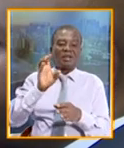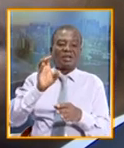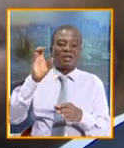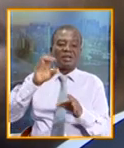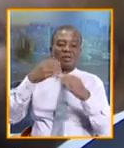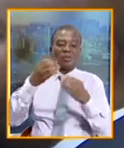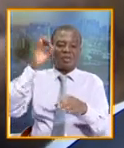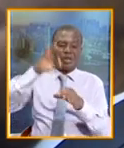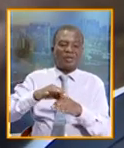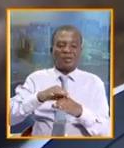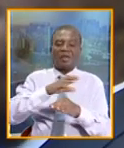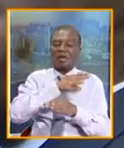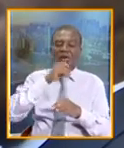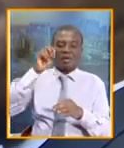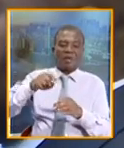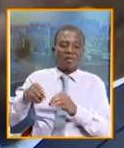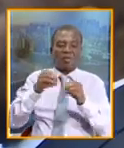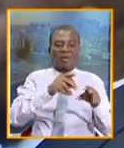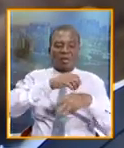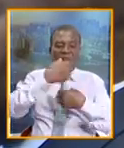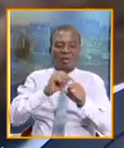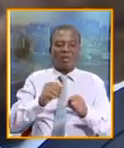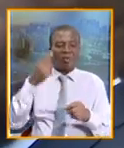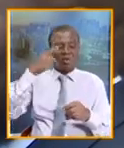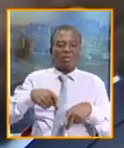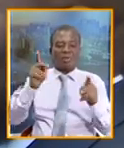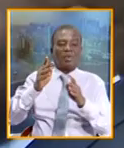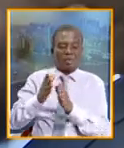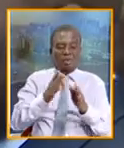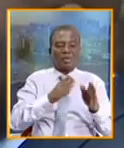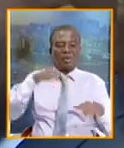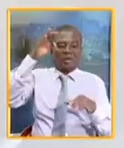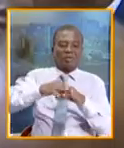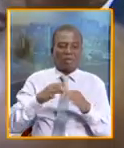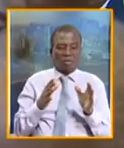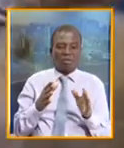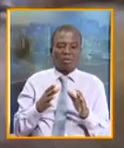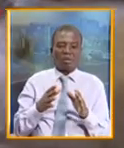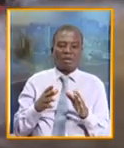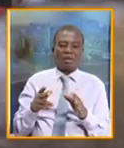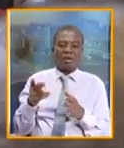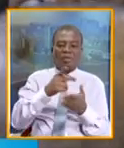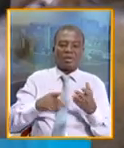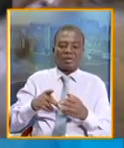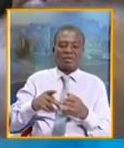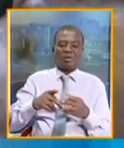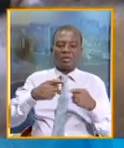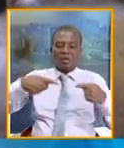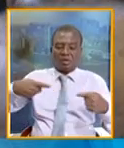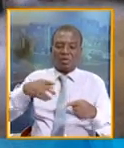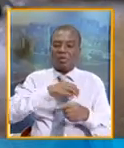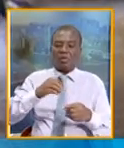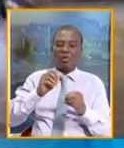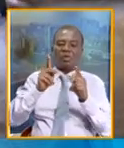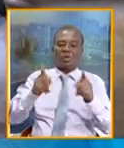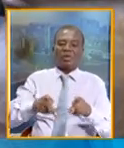donc 2019, pour permettre à la CEI de préparer dans la sérénité les élections de 2020. Les partis de l'opposition ont eu